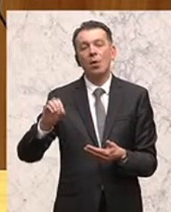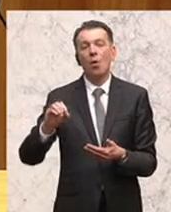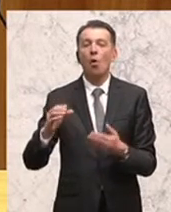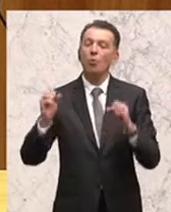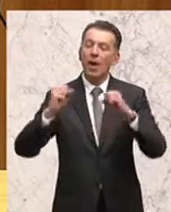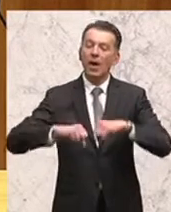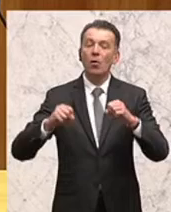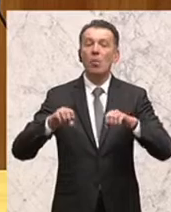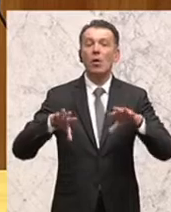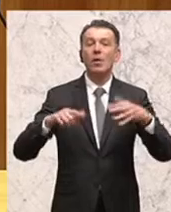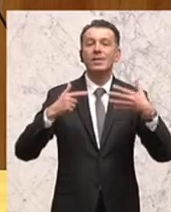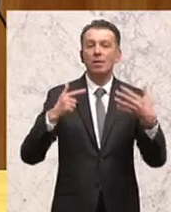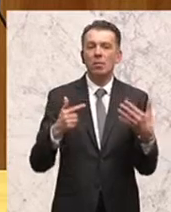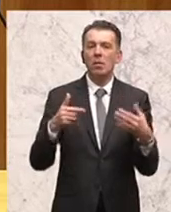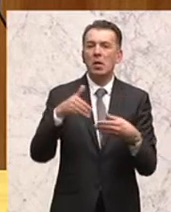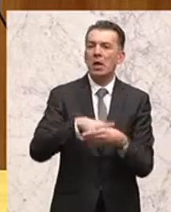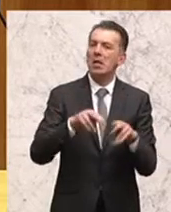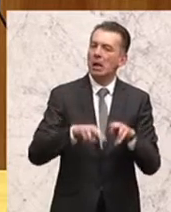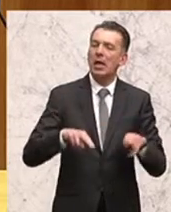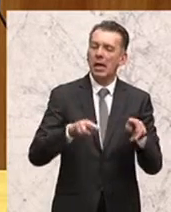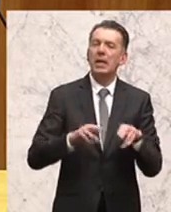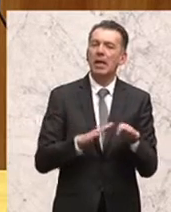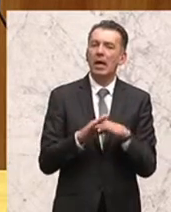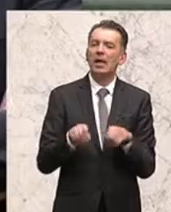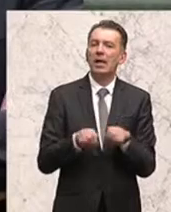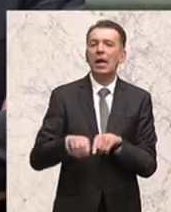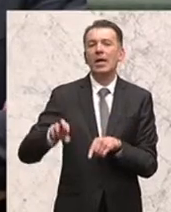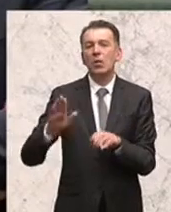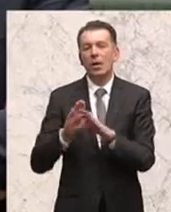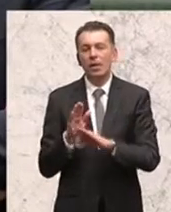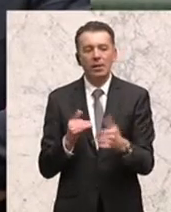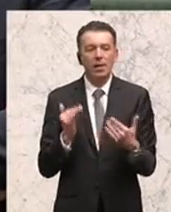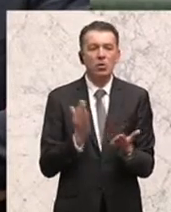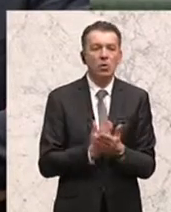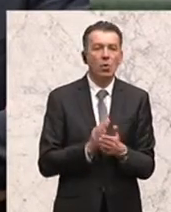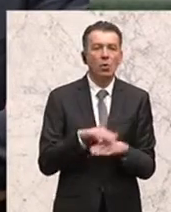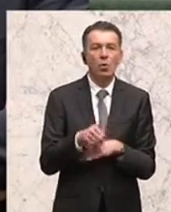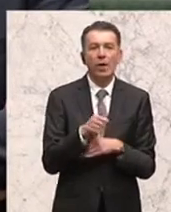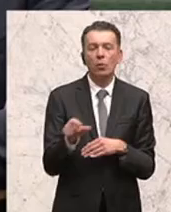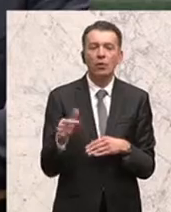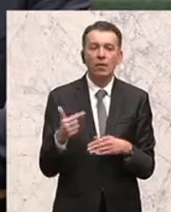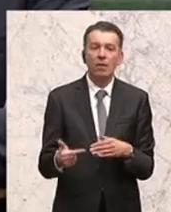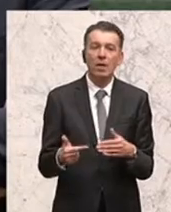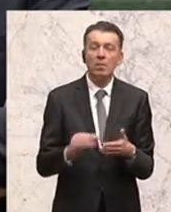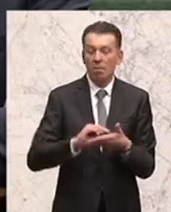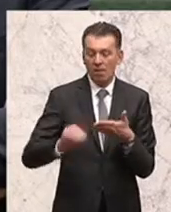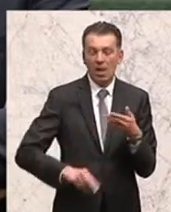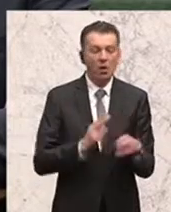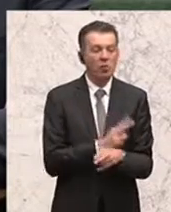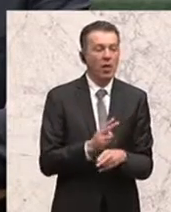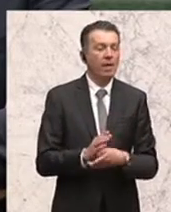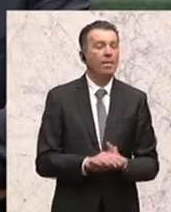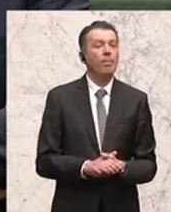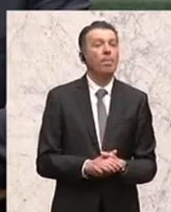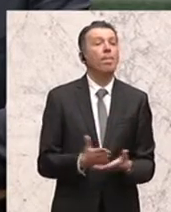Relevanz. Es schafft ähnliche Regelungen wie die EU-Richtlinie und hat mittlerweile mehr als 120 Vertragsstaaten. Unter